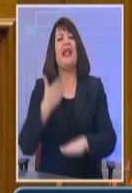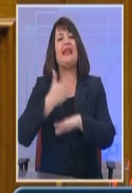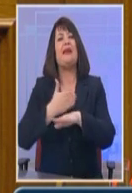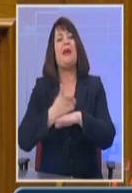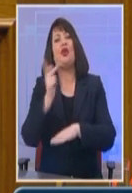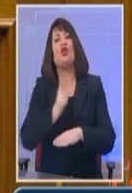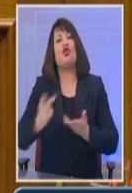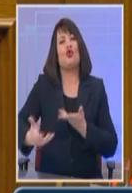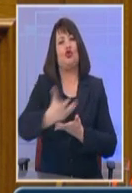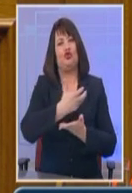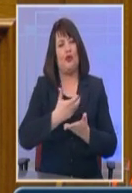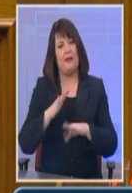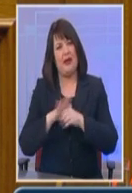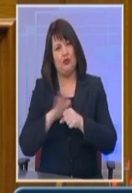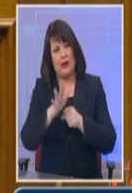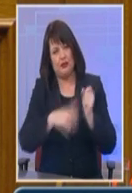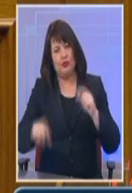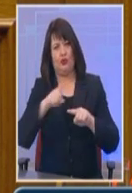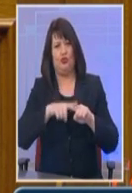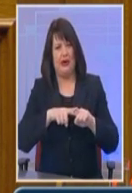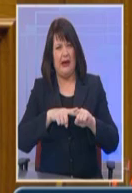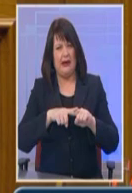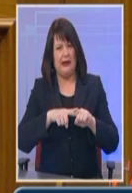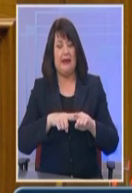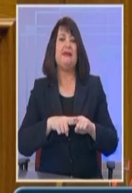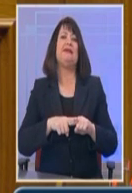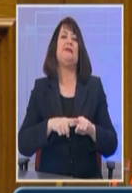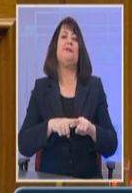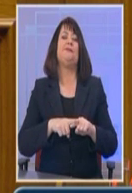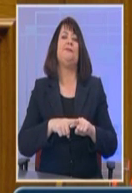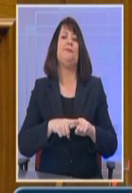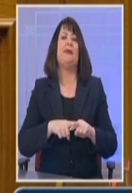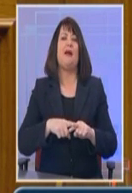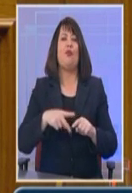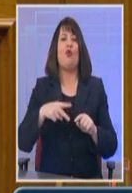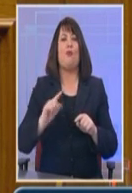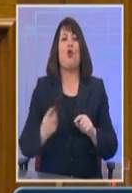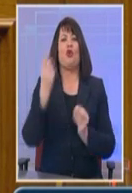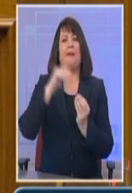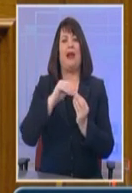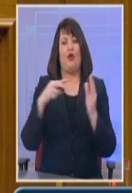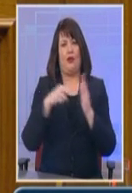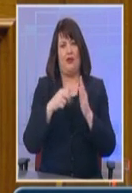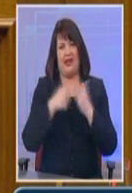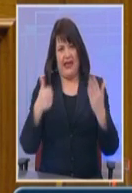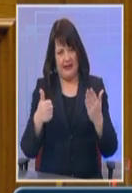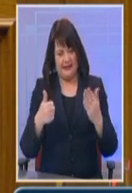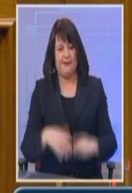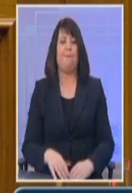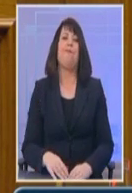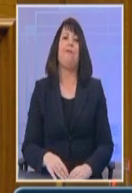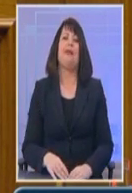εγγυημένου κοινωνικού εισοδήματος σε όλη τη χώρα από την 1η Τετάρτου του 2016, την αξιοποίηση